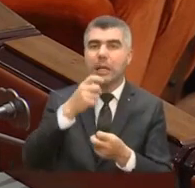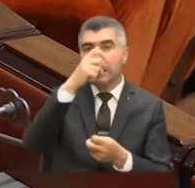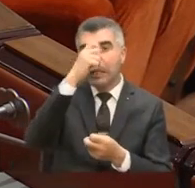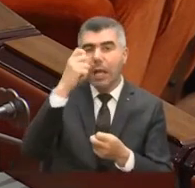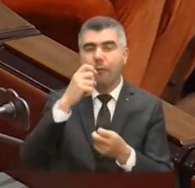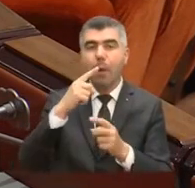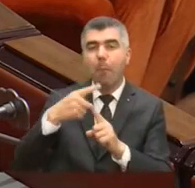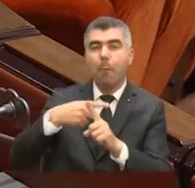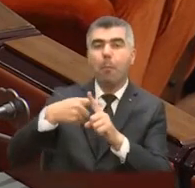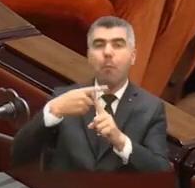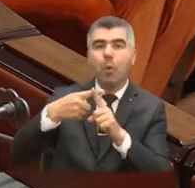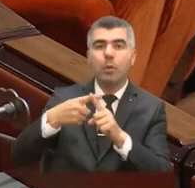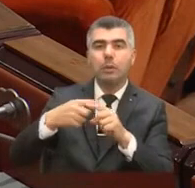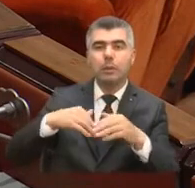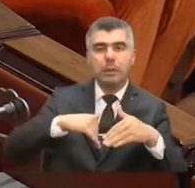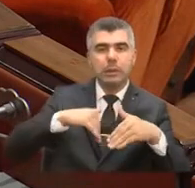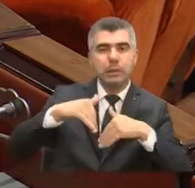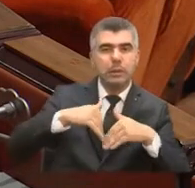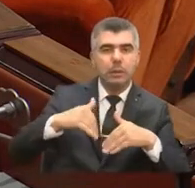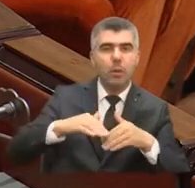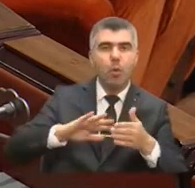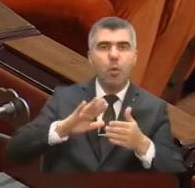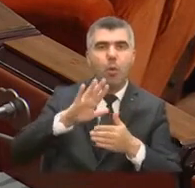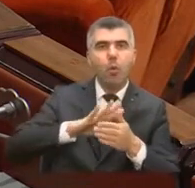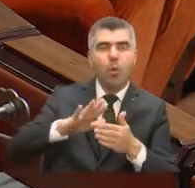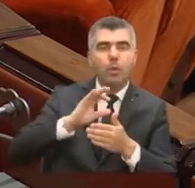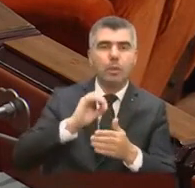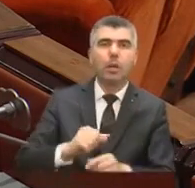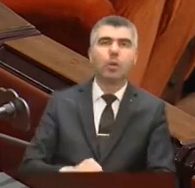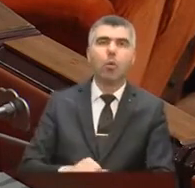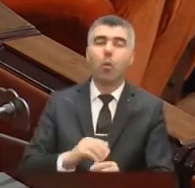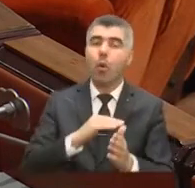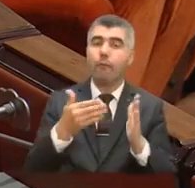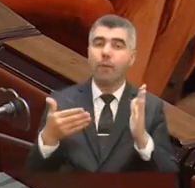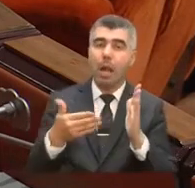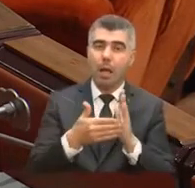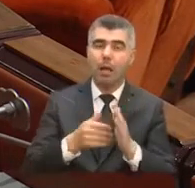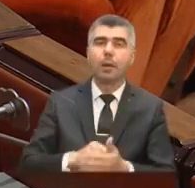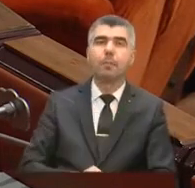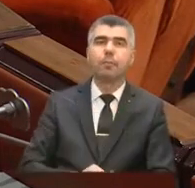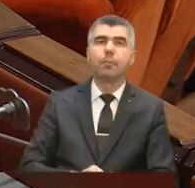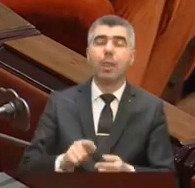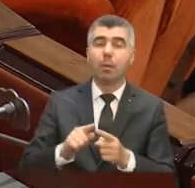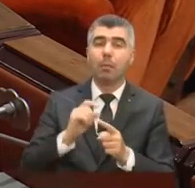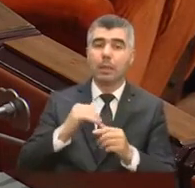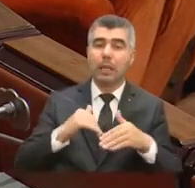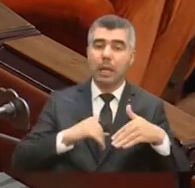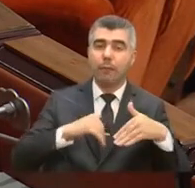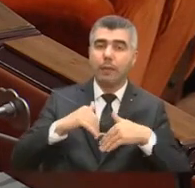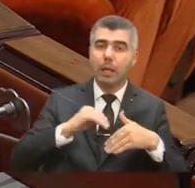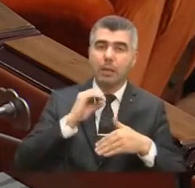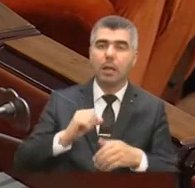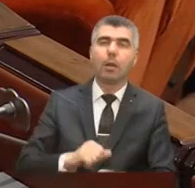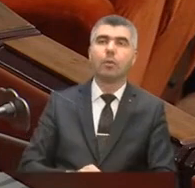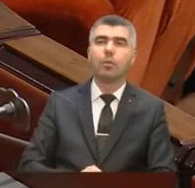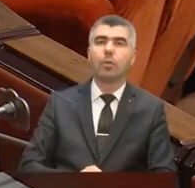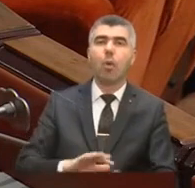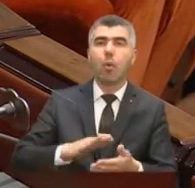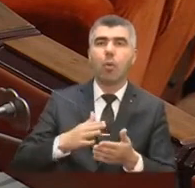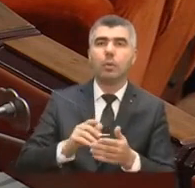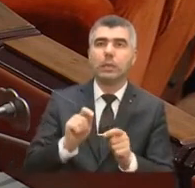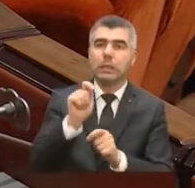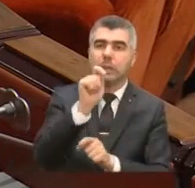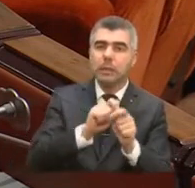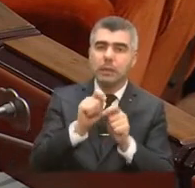ارتفاع ملحوظ في حركة السير بنسبة تقارب 30%. وأخيرا من أجل تحسين مؤشرات السلامة الطرقية على المدى المتوسط تتم حاليا